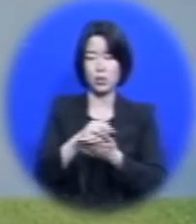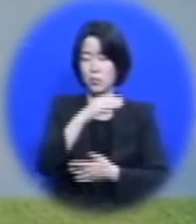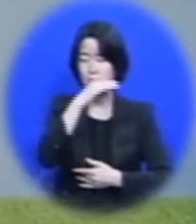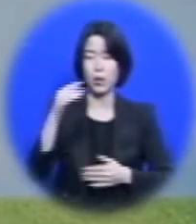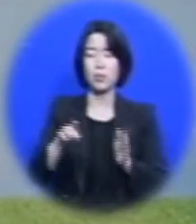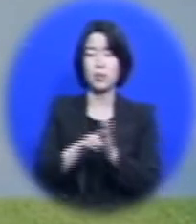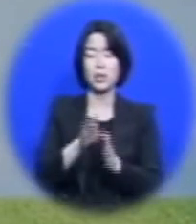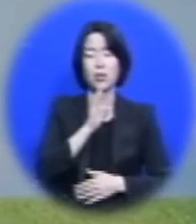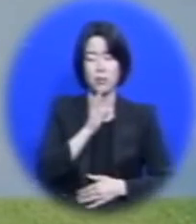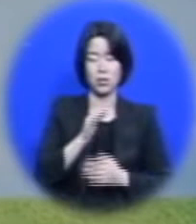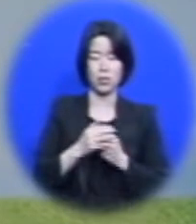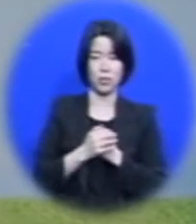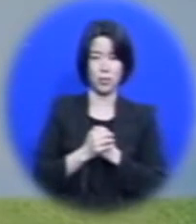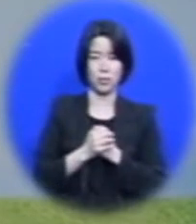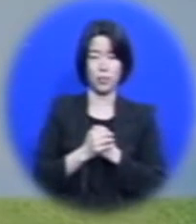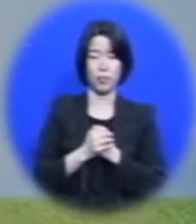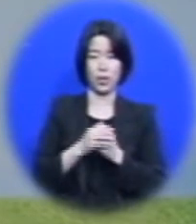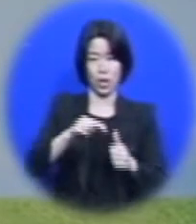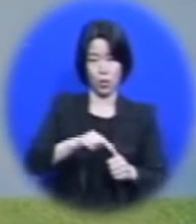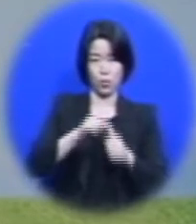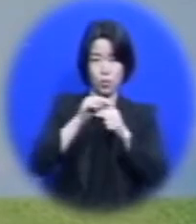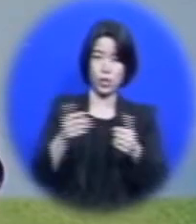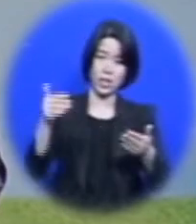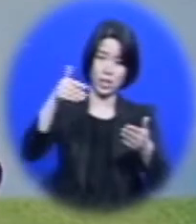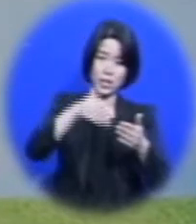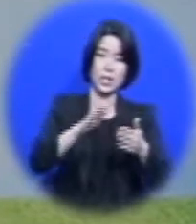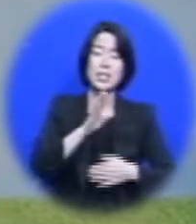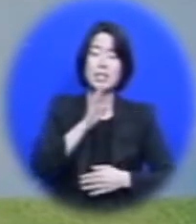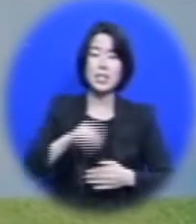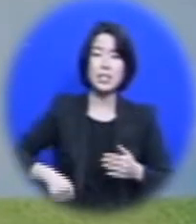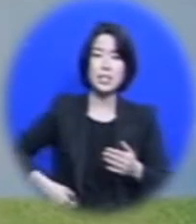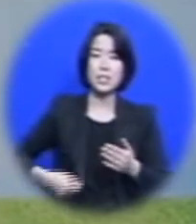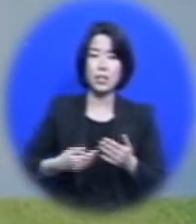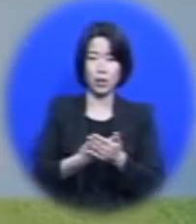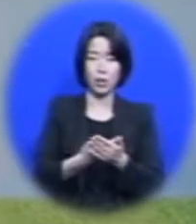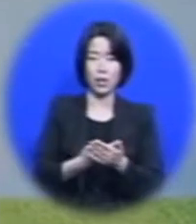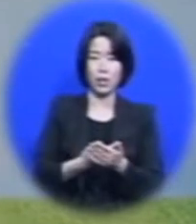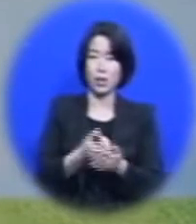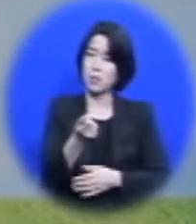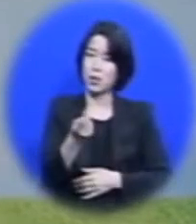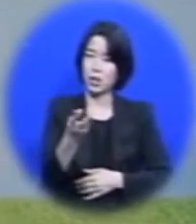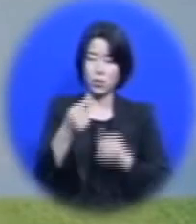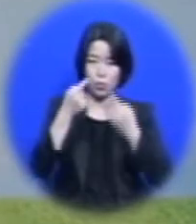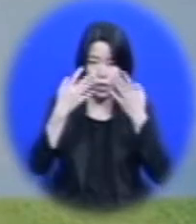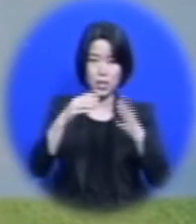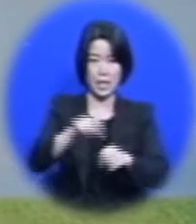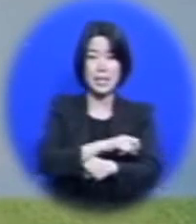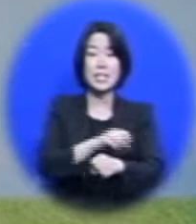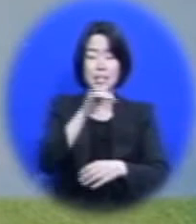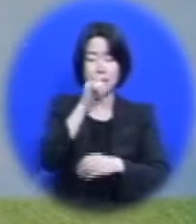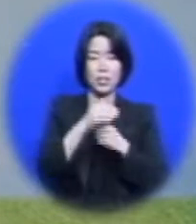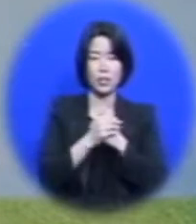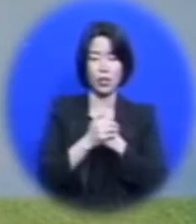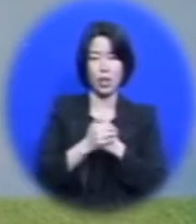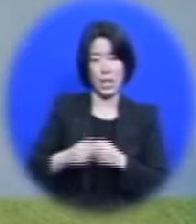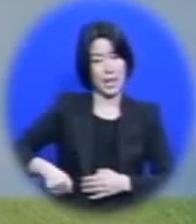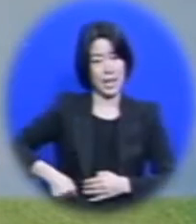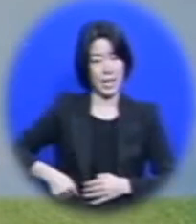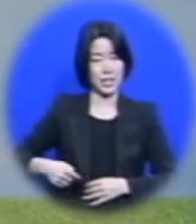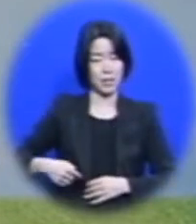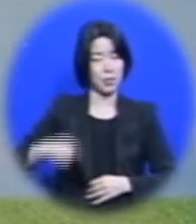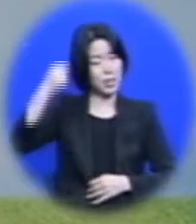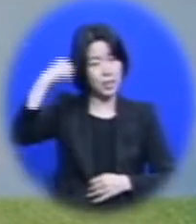것입니다. 구원에 이르는 진정한 회개는 몇 가지 뚜렷한 특징이 있습니다. 그저 양심의 가책을